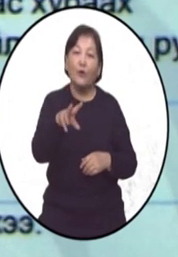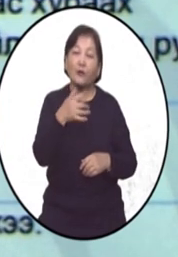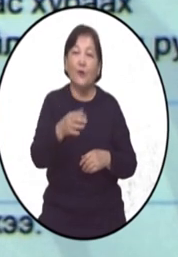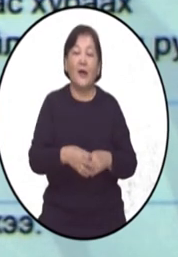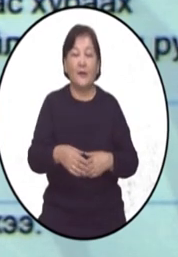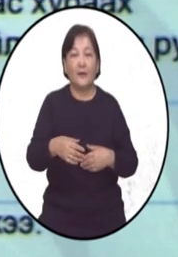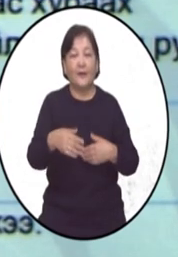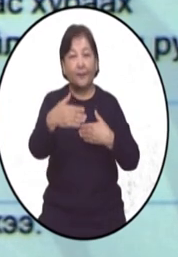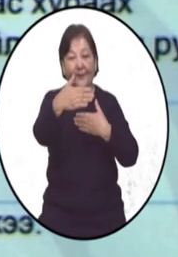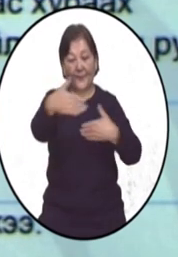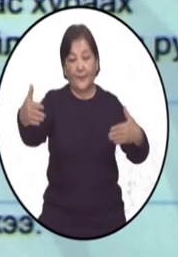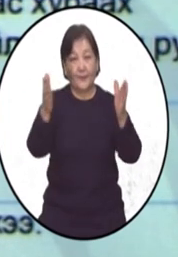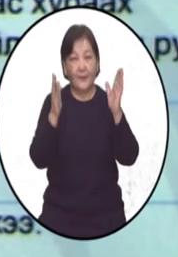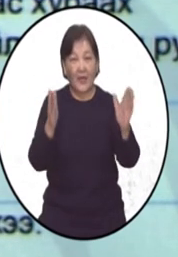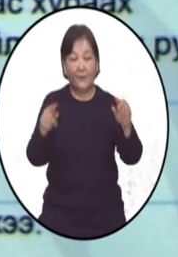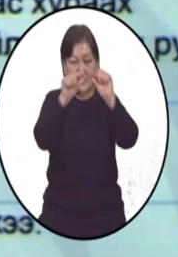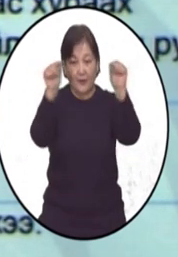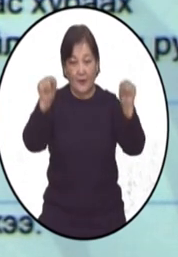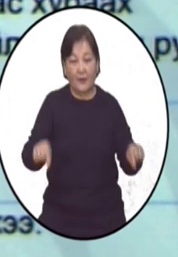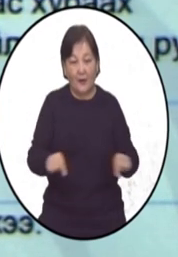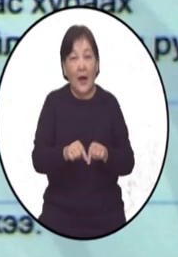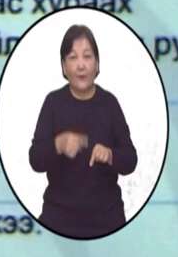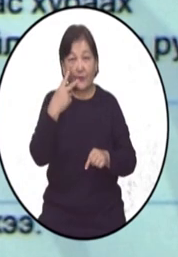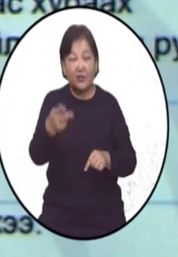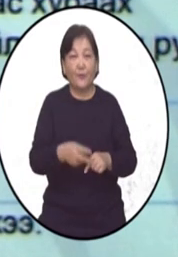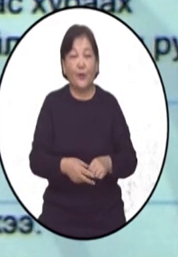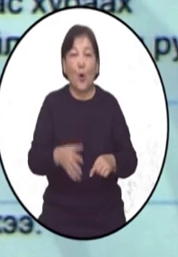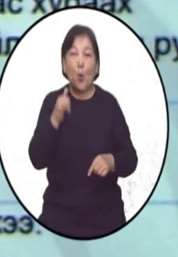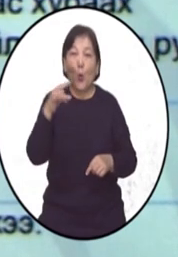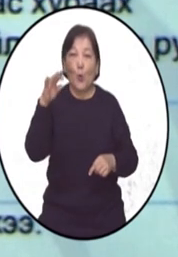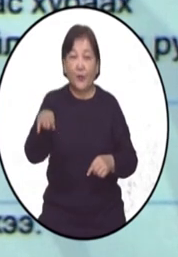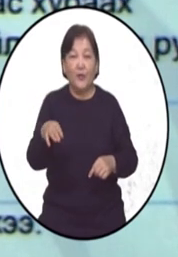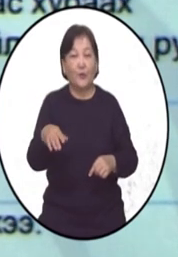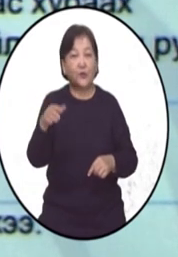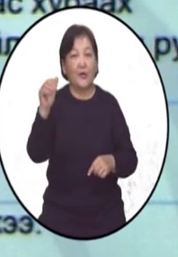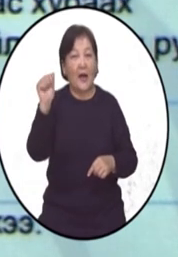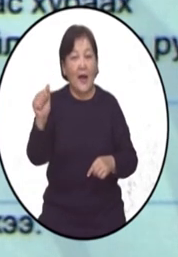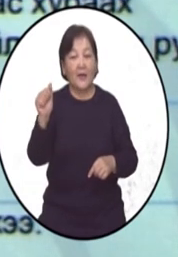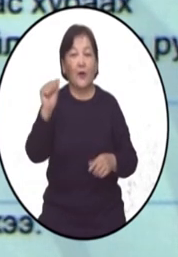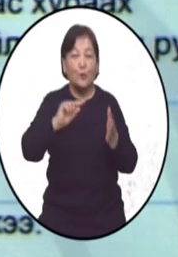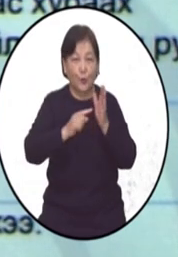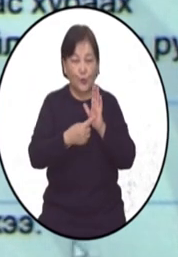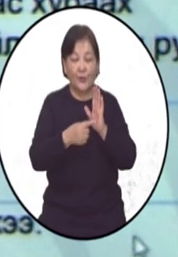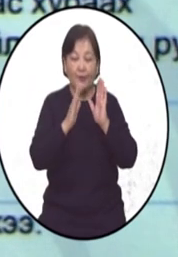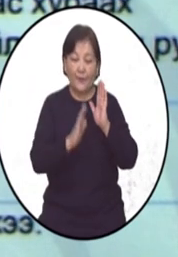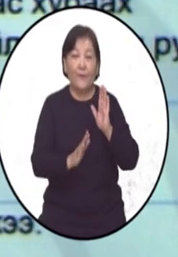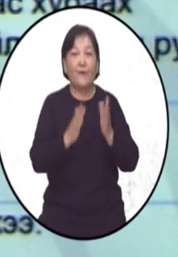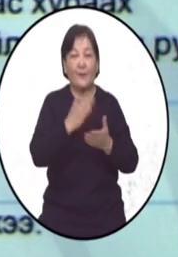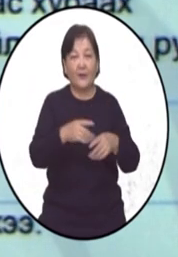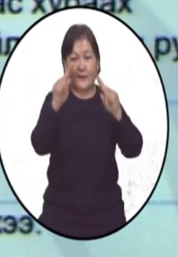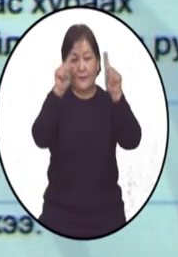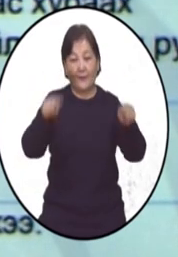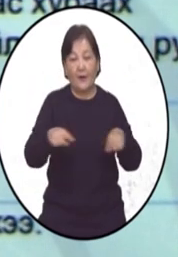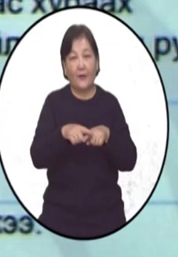бол тэгшинцтийн талбай бол уртыг өргөнөөр үржүүлдэг. Тэгэхээр А Б-гээр үржүүлээд талбайгаа гаргах чинь. За